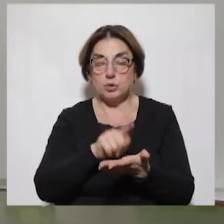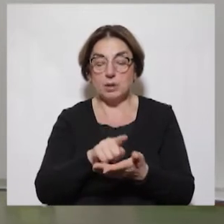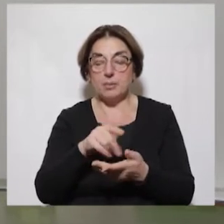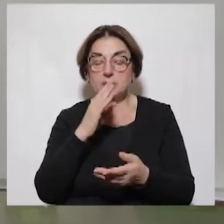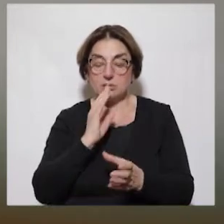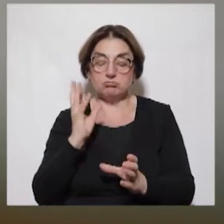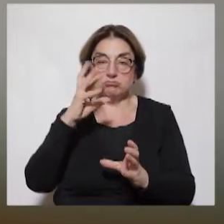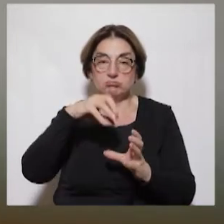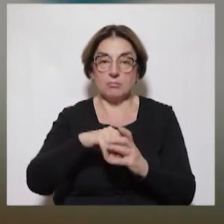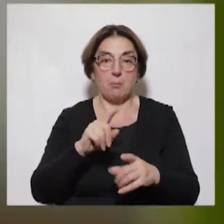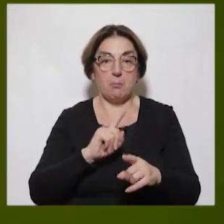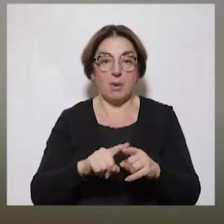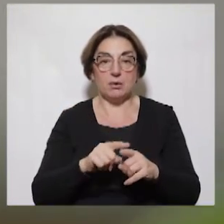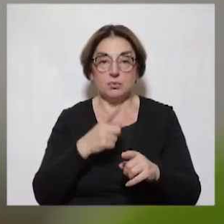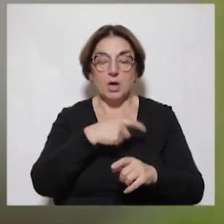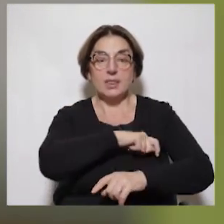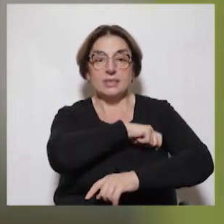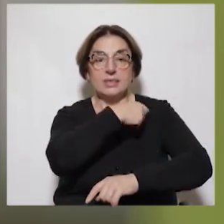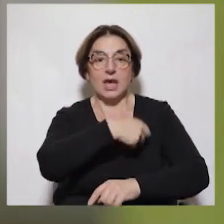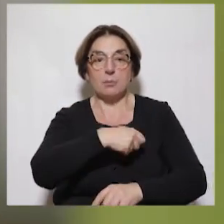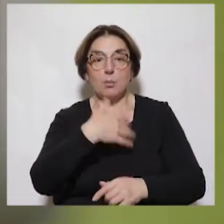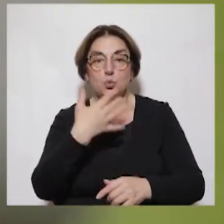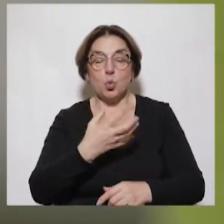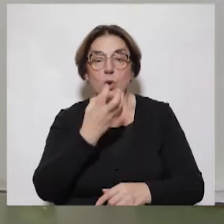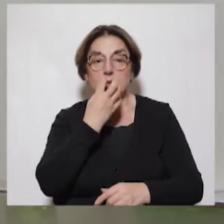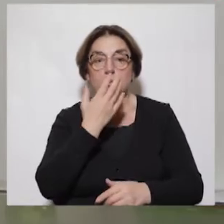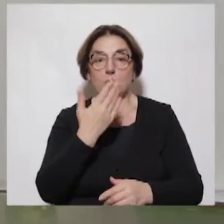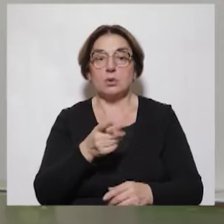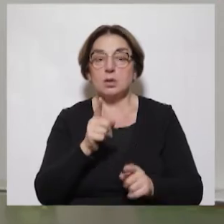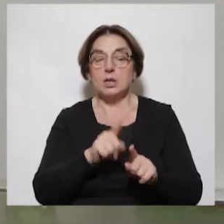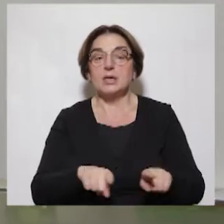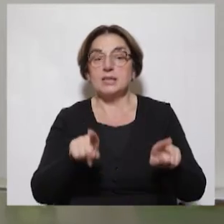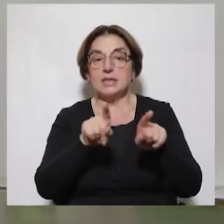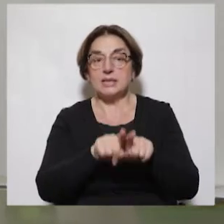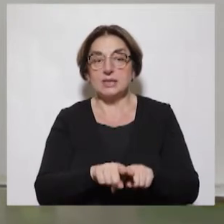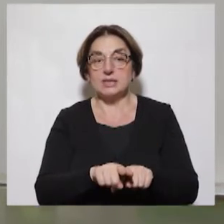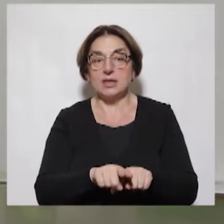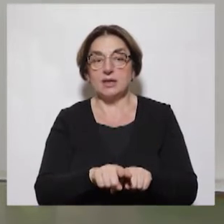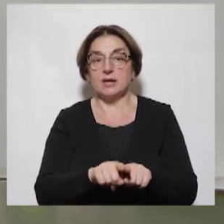მცირე რაოდენობა წყალი მაინც უერთდება. ჩვენ თერმომეტრზე ტემპერატურა ისევ